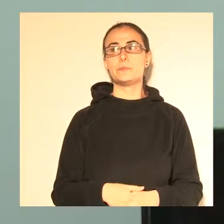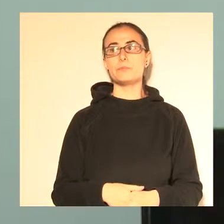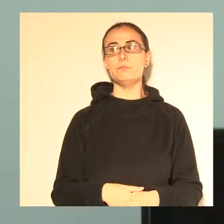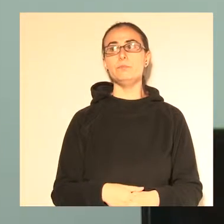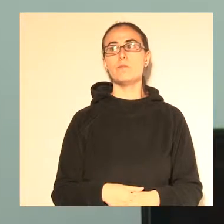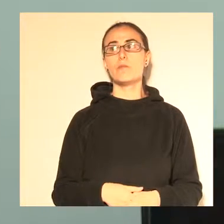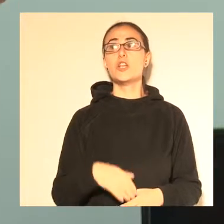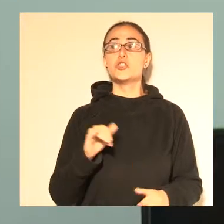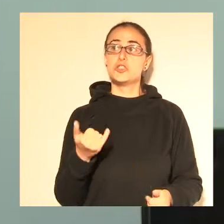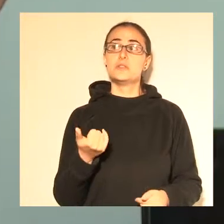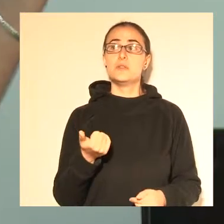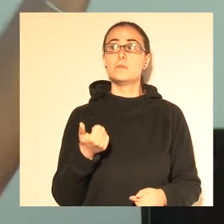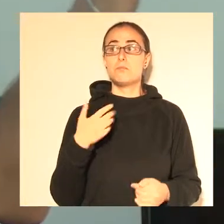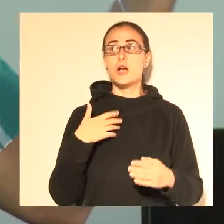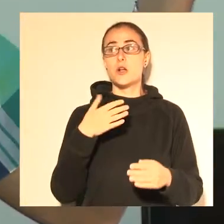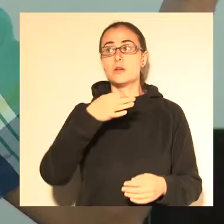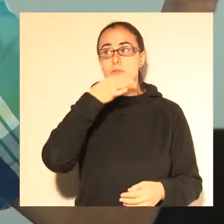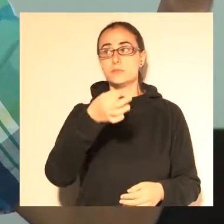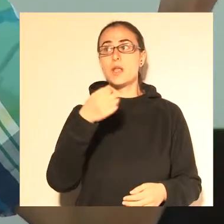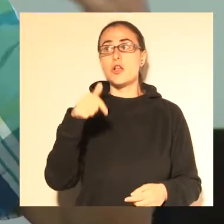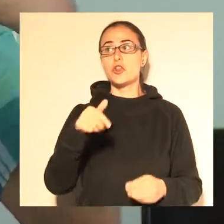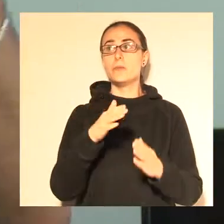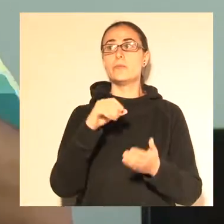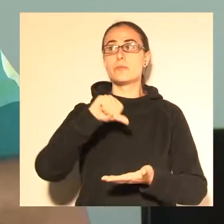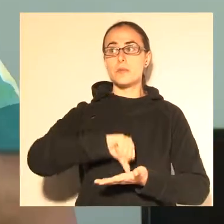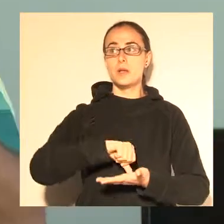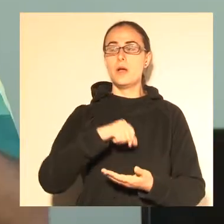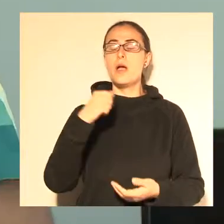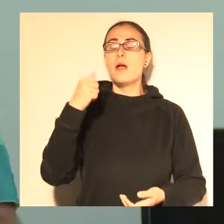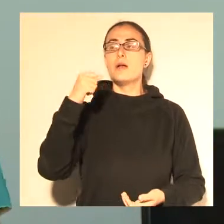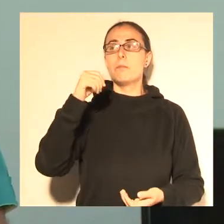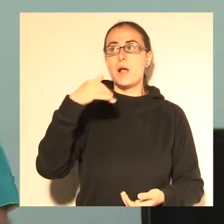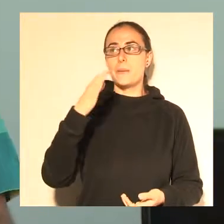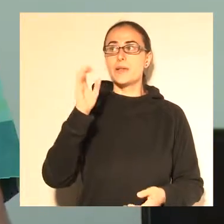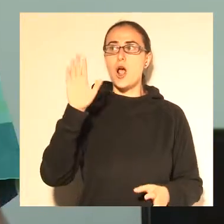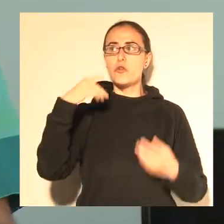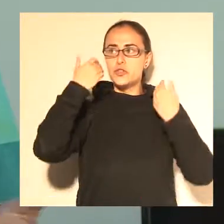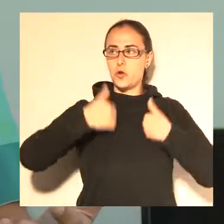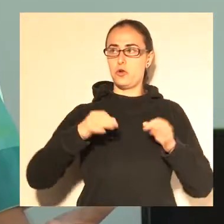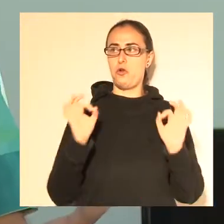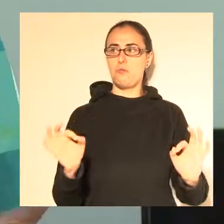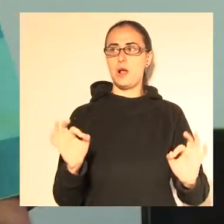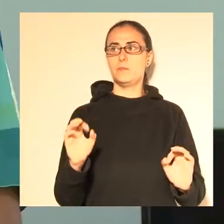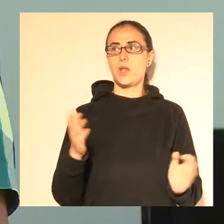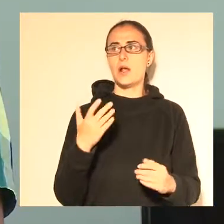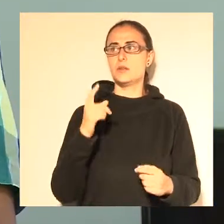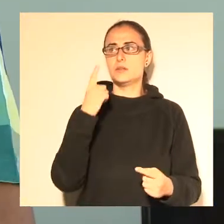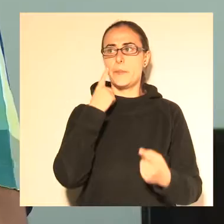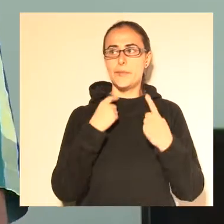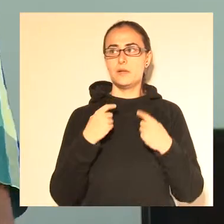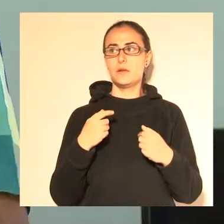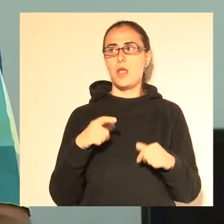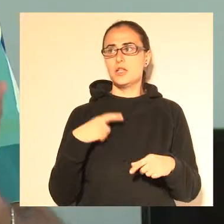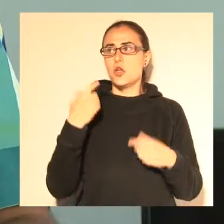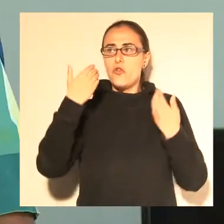balaur și noroc că Maria Beatris are o fizionomie drăguță dar sunt copii în situații astea care na N